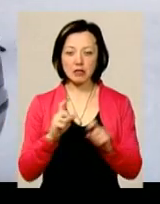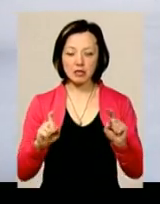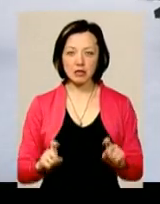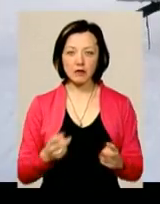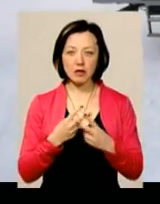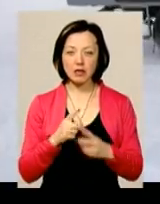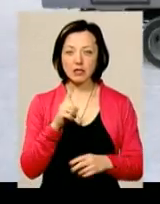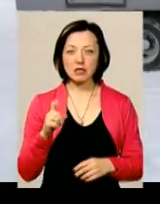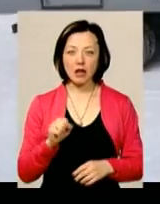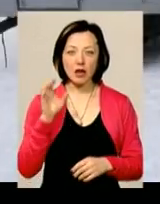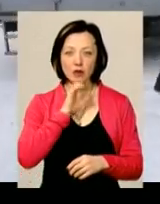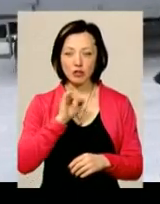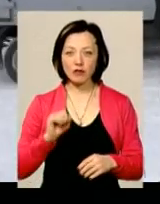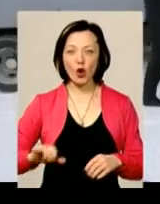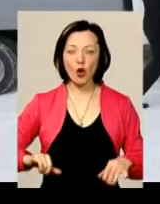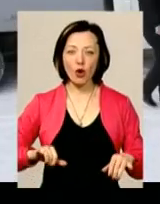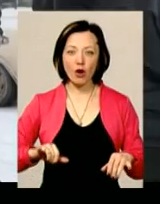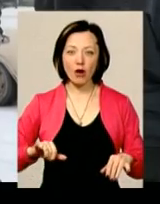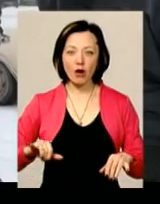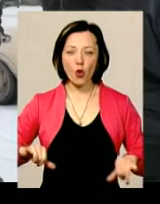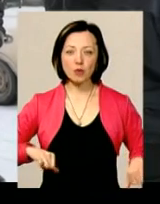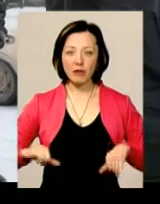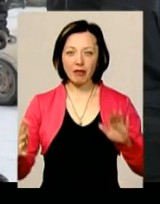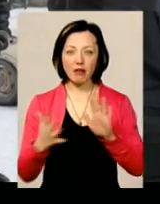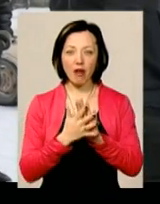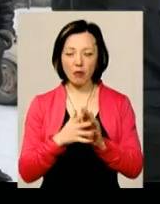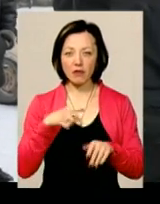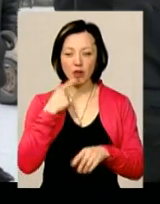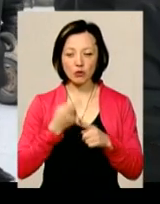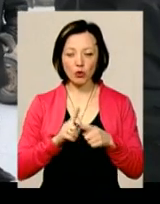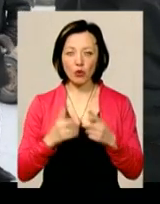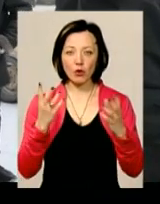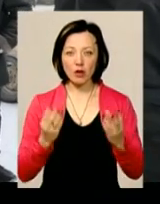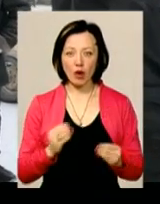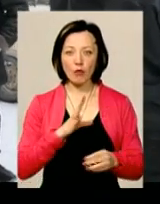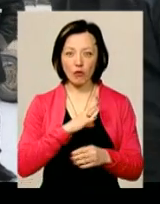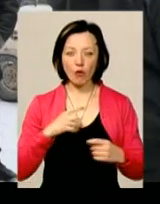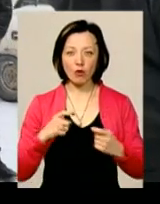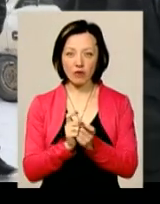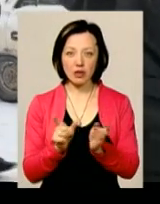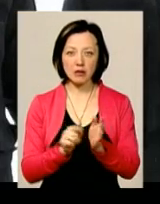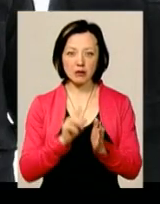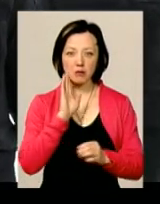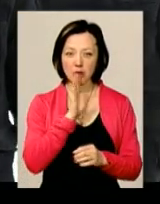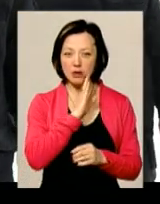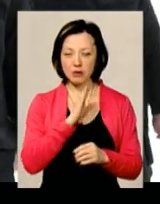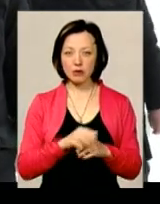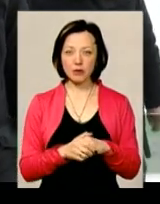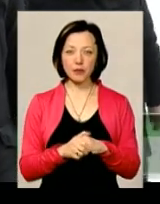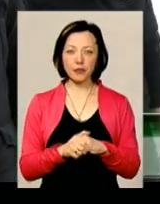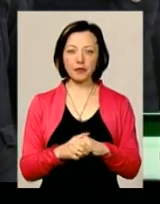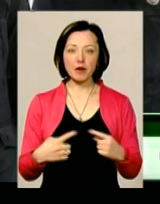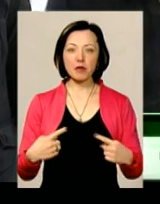за ґратами за вчинення грабежів та розбійних нападів. Підозрюваний каже, того дня у нього був конфлікт з матір'ю. Вона прибігала за